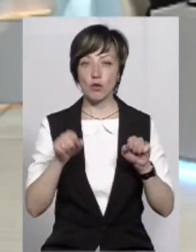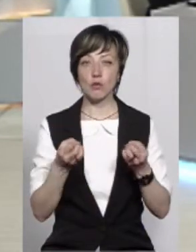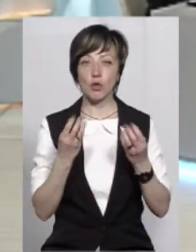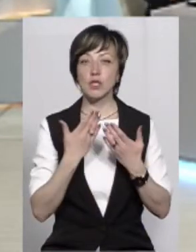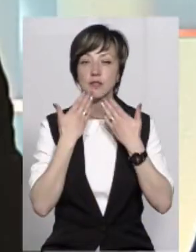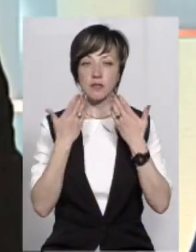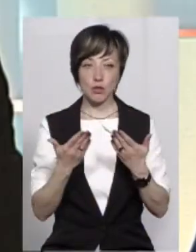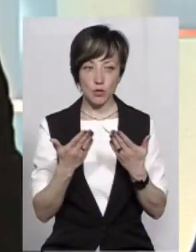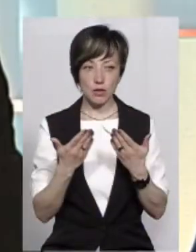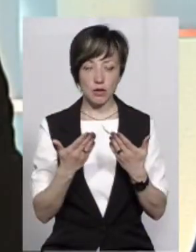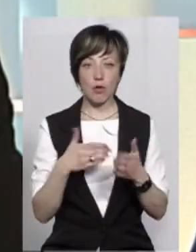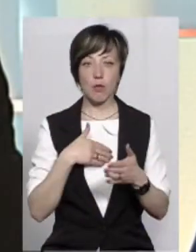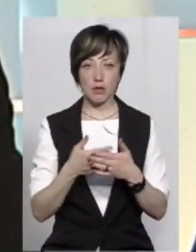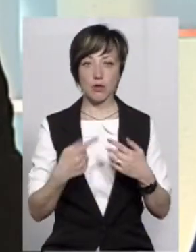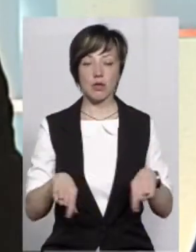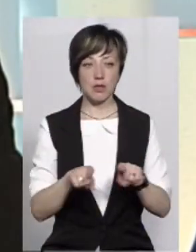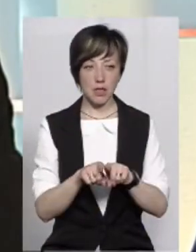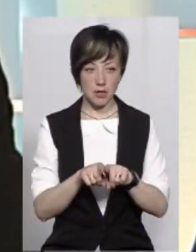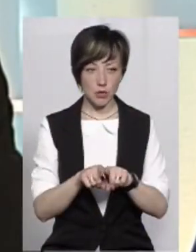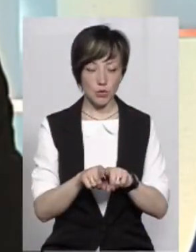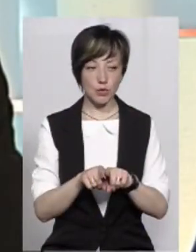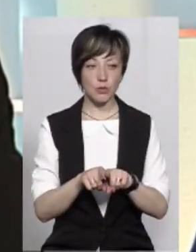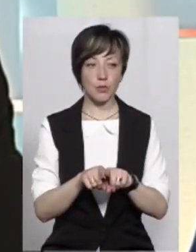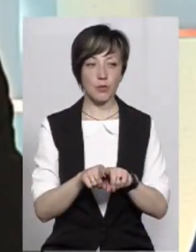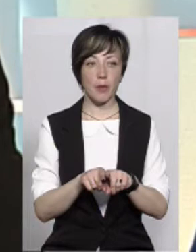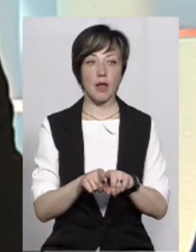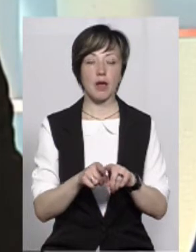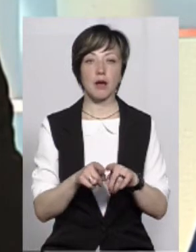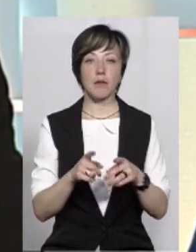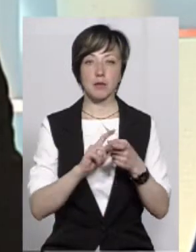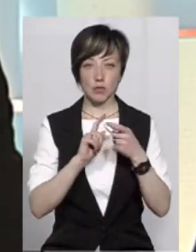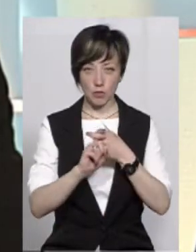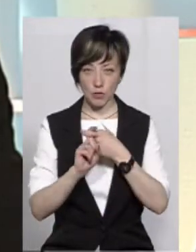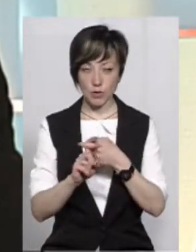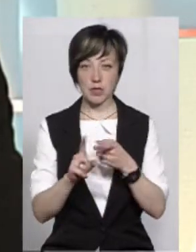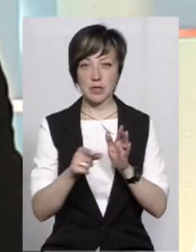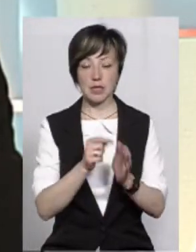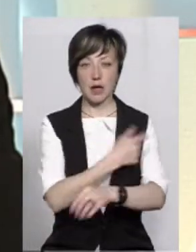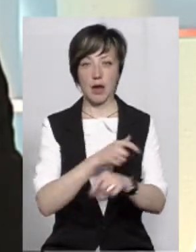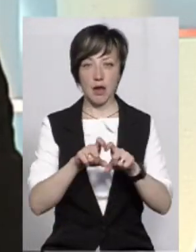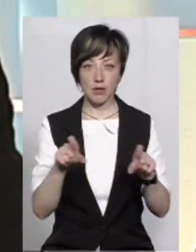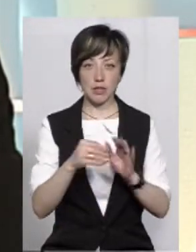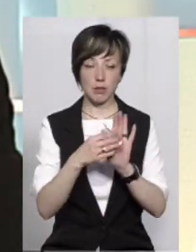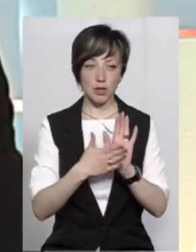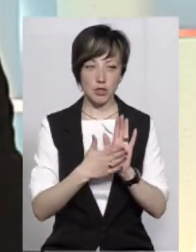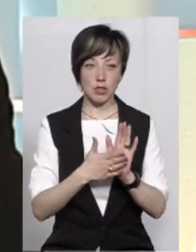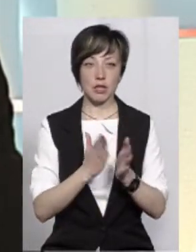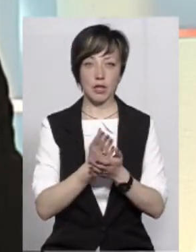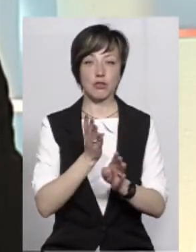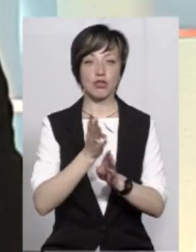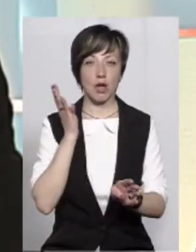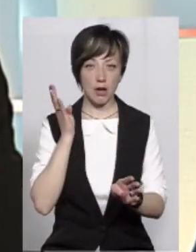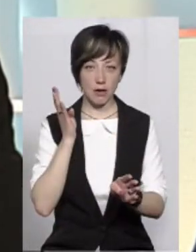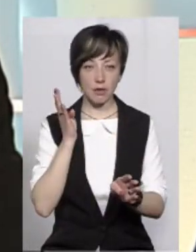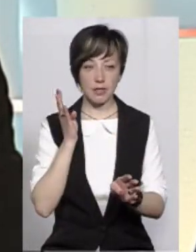просто звернутися до вас. Організацію. Так, громадську організацію. Так, ми сконтактуємося вже з лікарнею і запишемо, там є